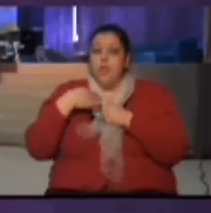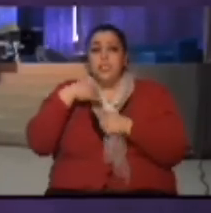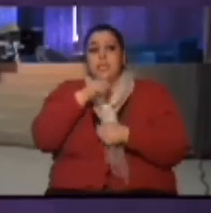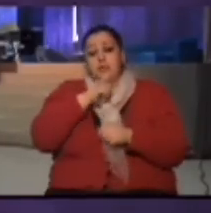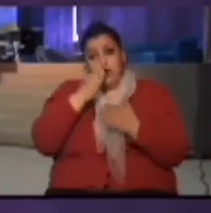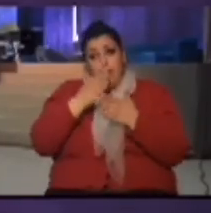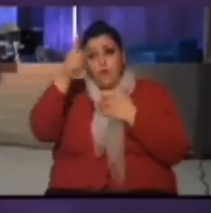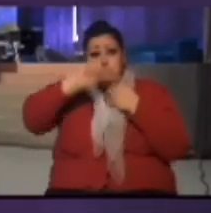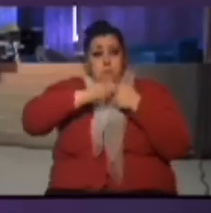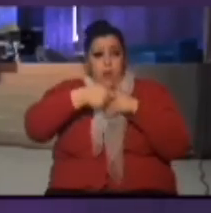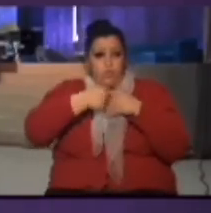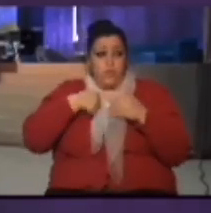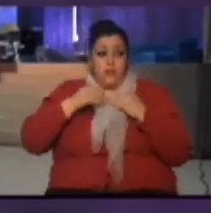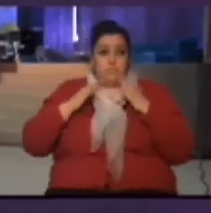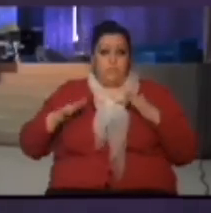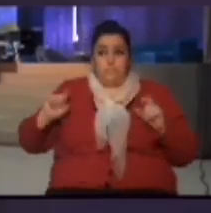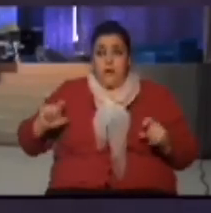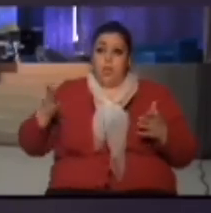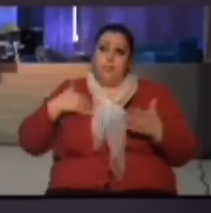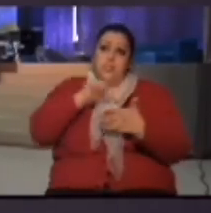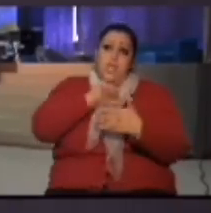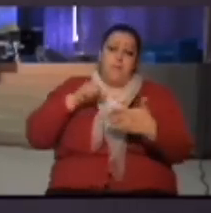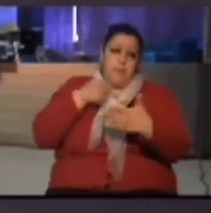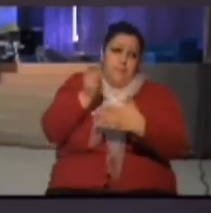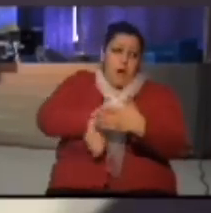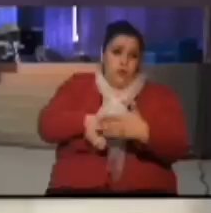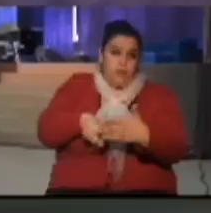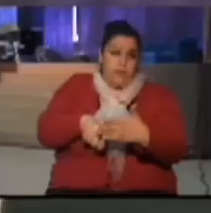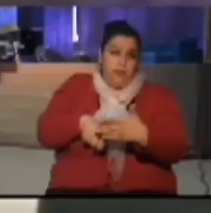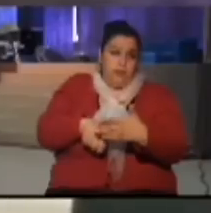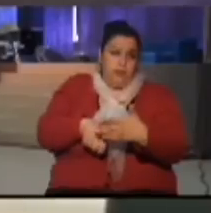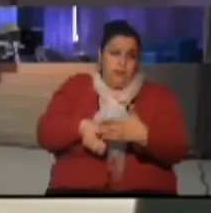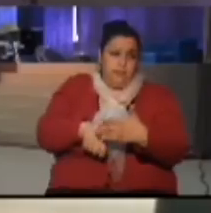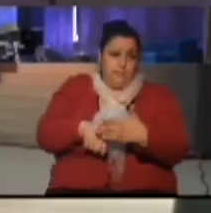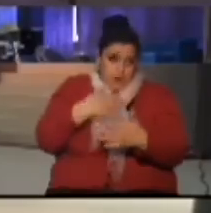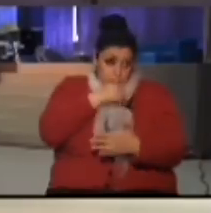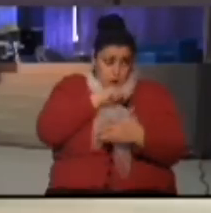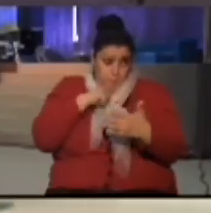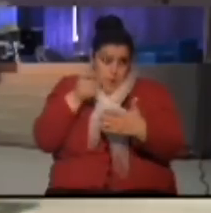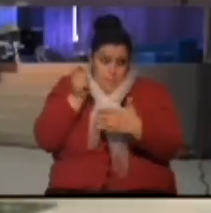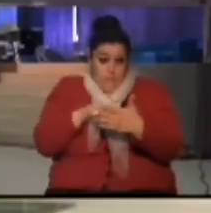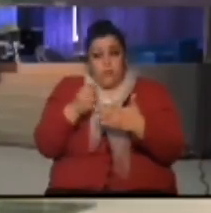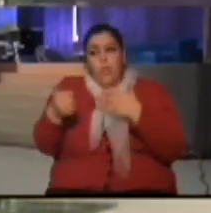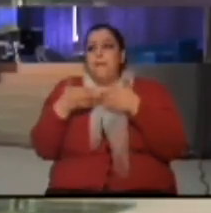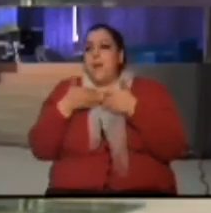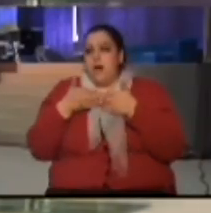դուռը։ Համաձայնեք այս բացատրության հետ։ Ես ուզում եմ, որ այս կողմից մոտենանք այսօրվա հարցին։ Դուռը